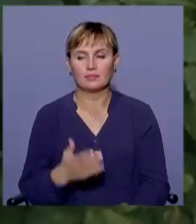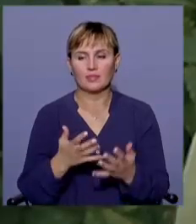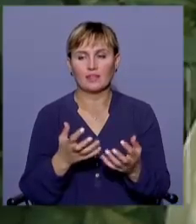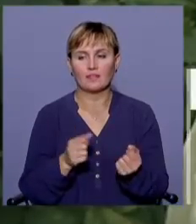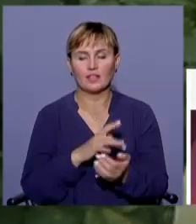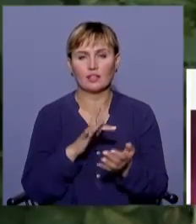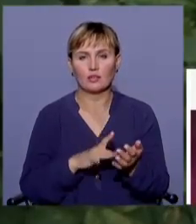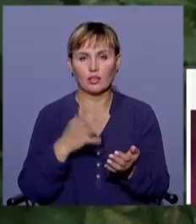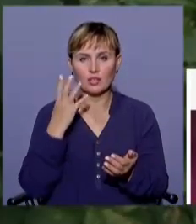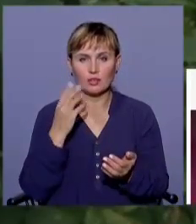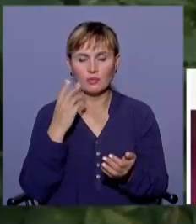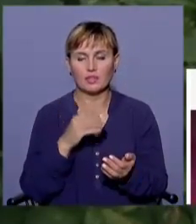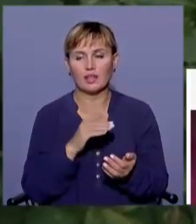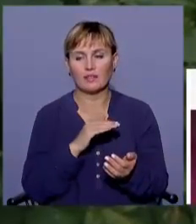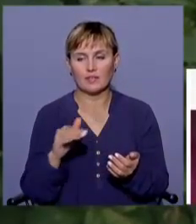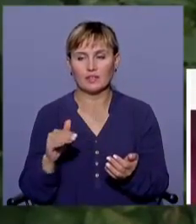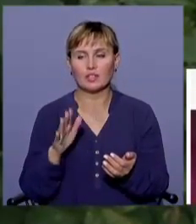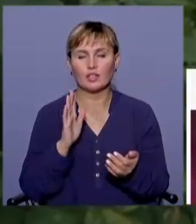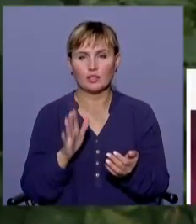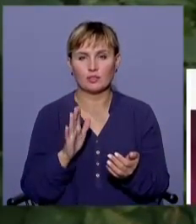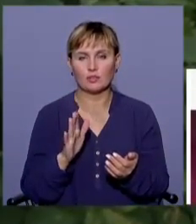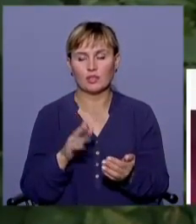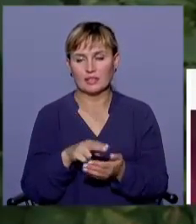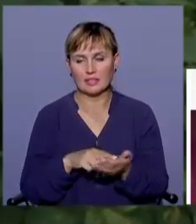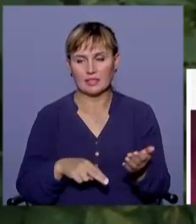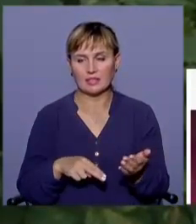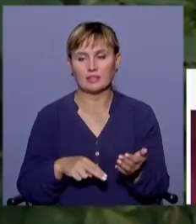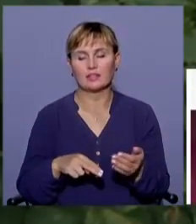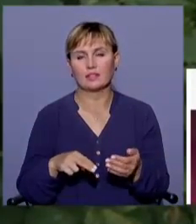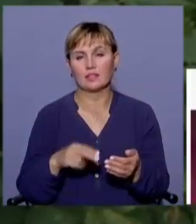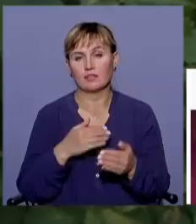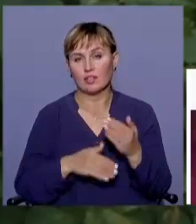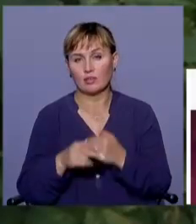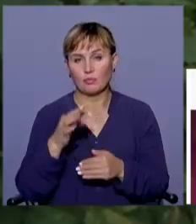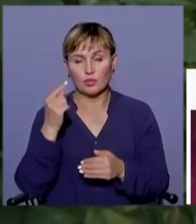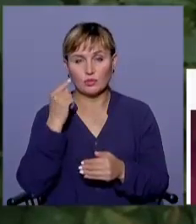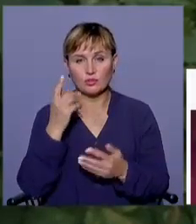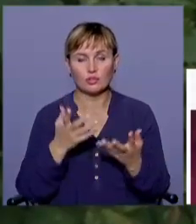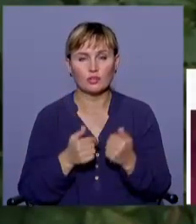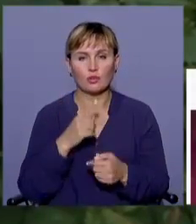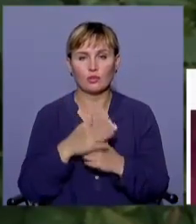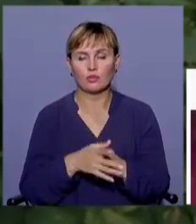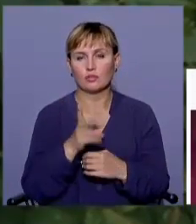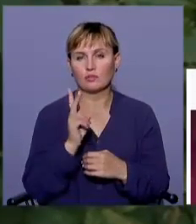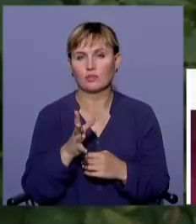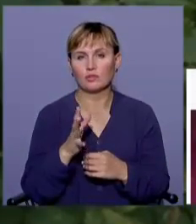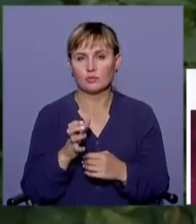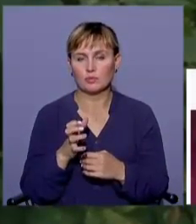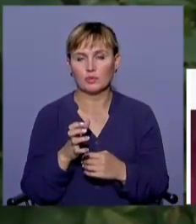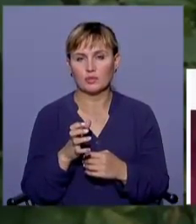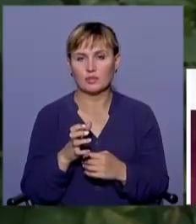Алматы, официально, только официально зарегистрированных инвалидов по слуху насчитывается порядка 2500,